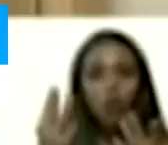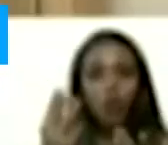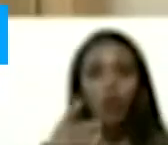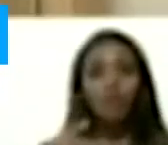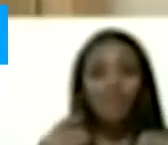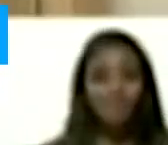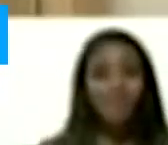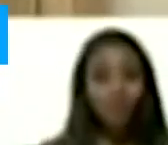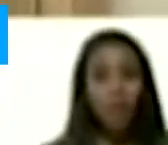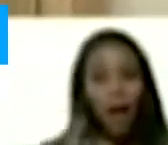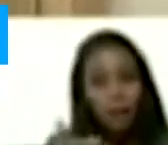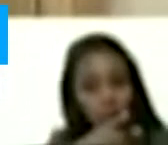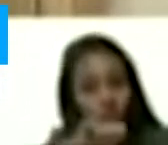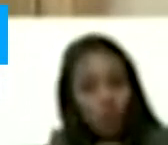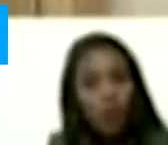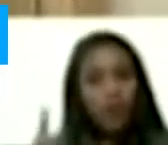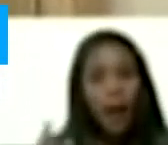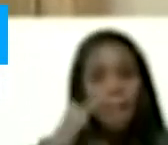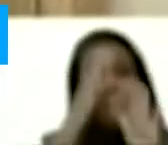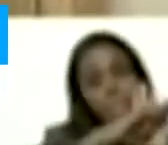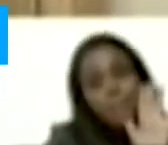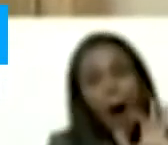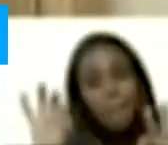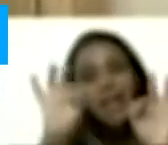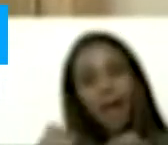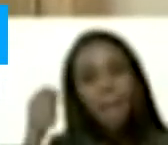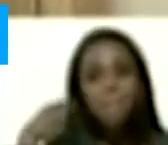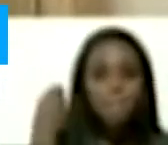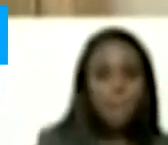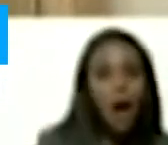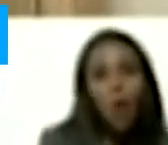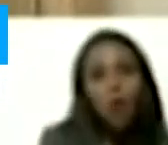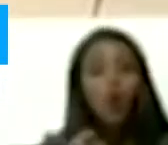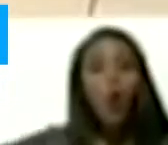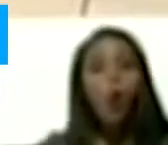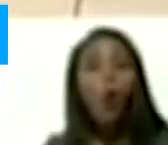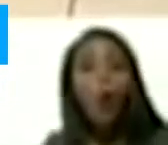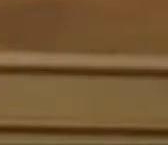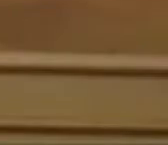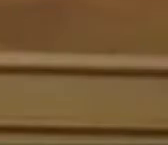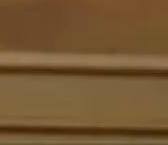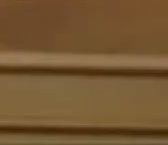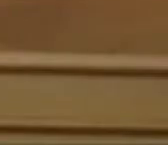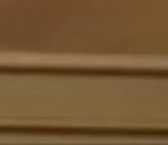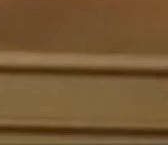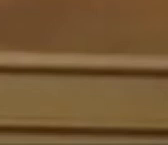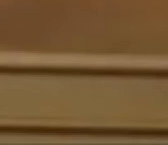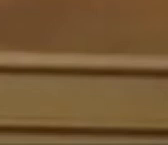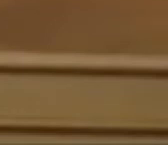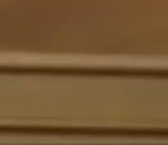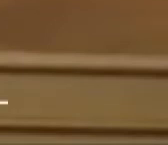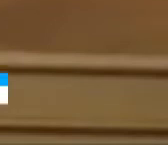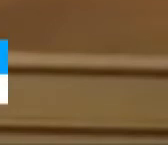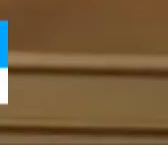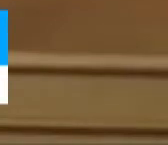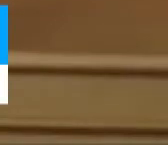daroogo. Waxa uu ku eedeeyay inay Maraykanka gelinayaan daroogada kokaynta, isla markaana ay daroogadaas u isticmaalayaan hub ay